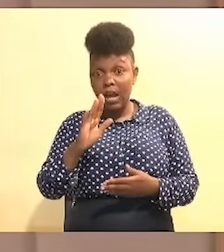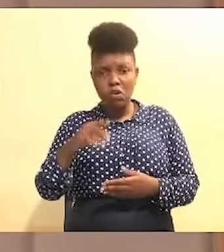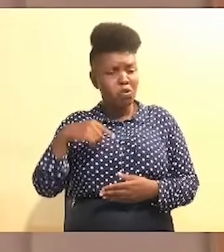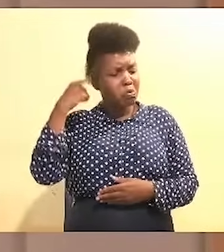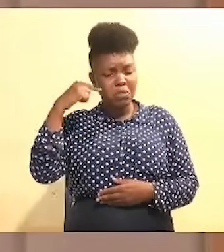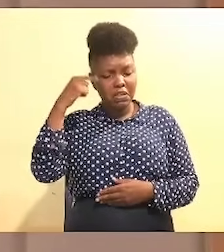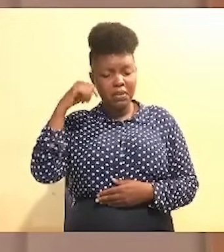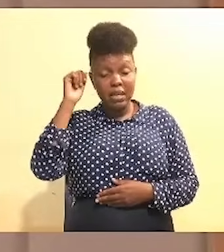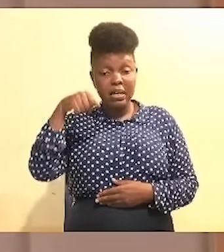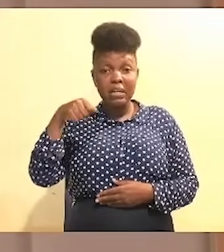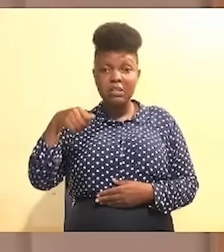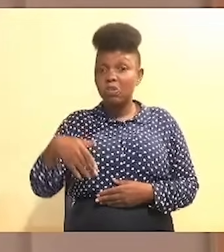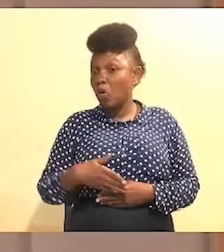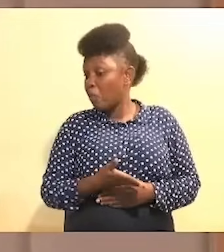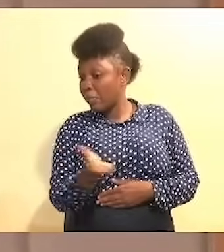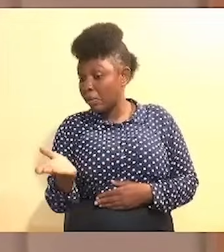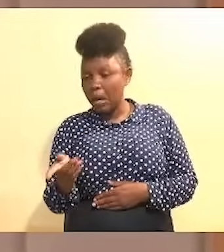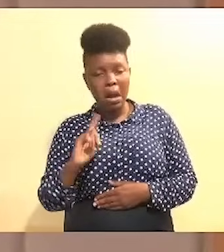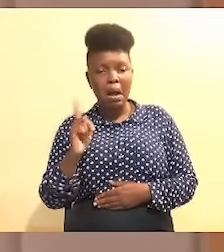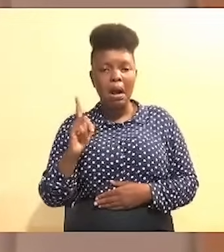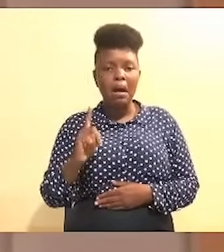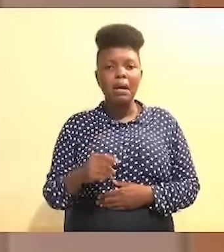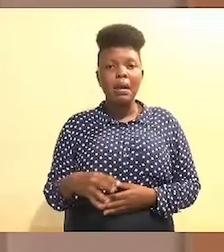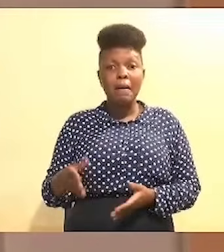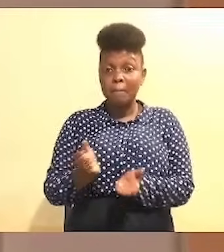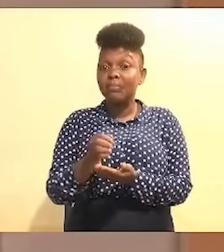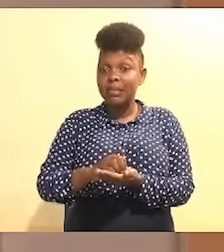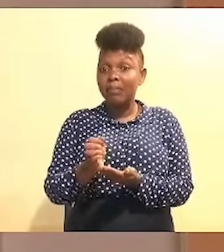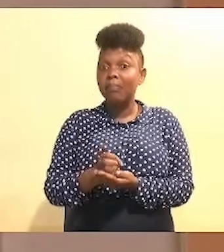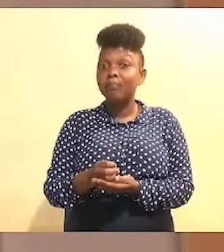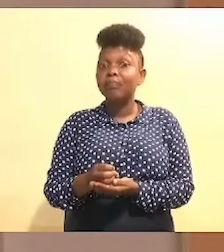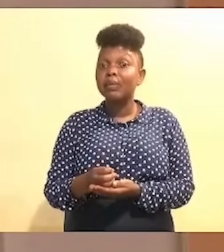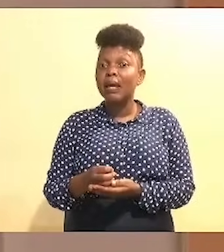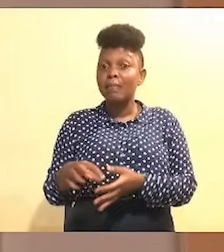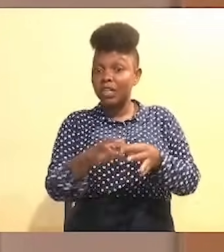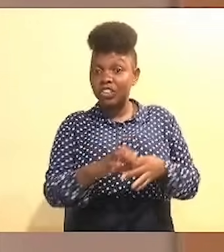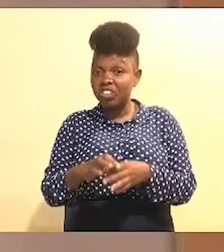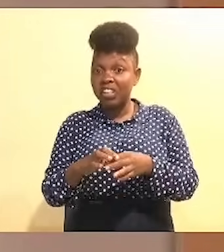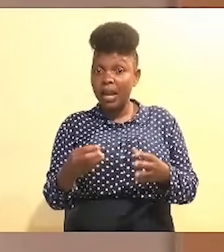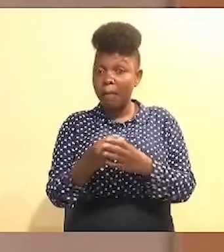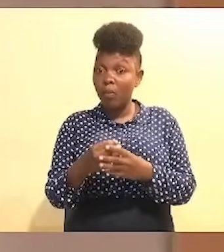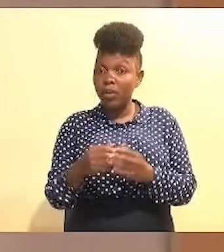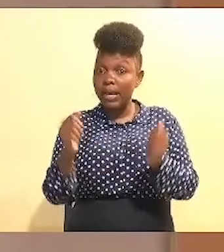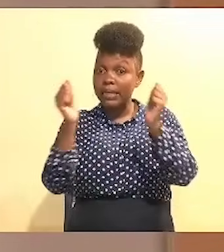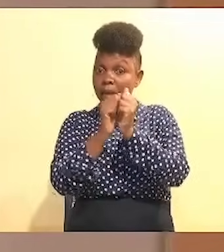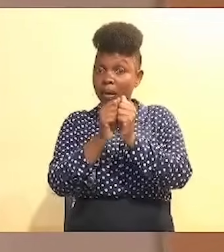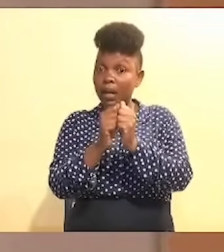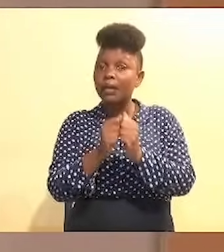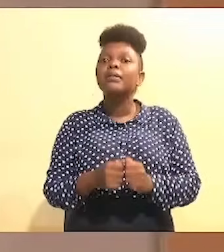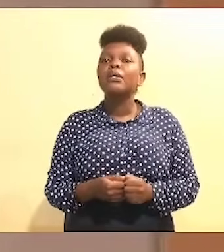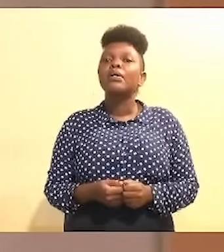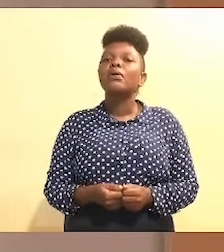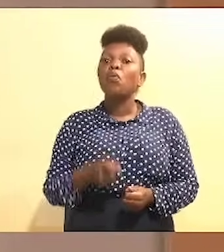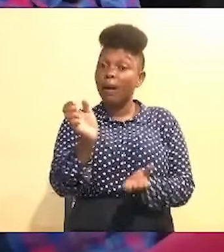ndio umempiga chenga, imekula kwako. Alikupikia ndio, alikufulia ndio, ana mchango, kuna